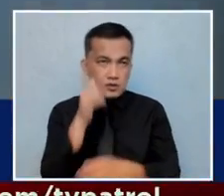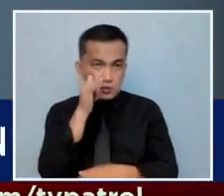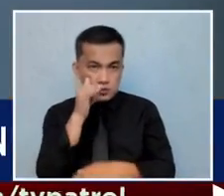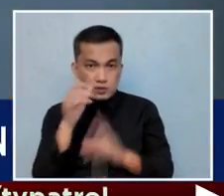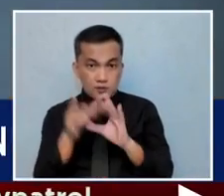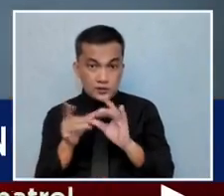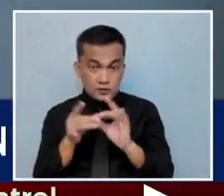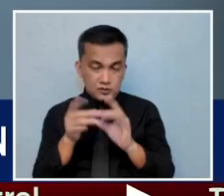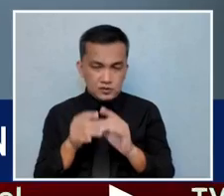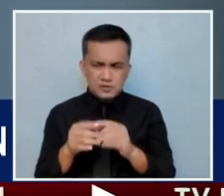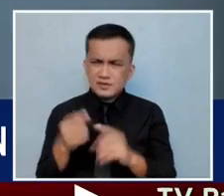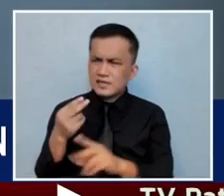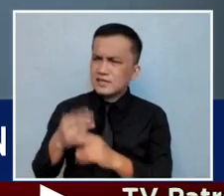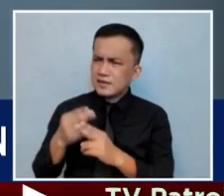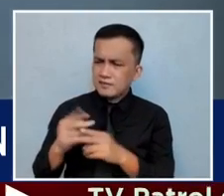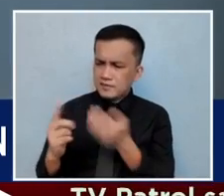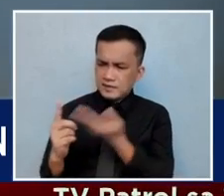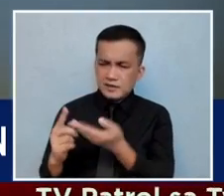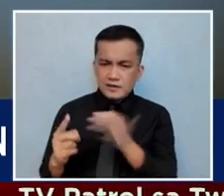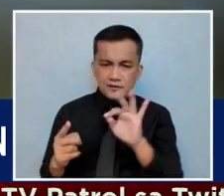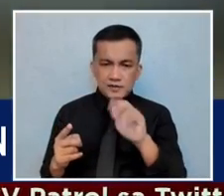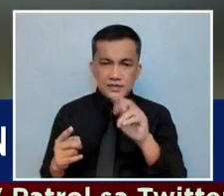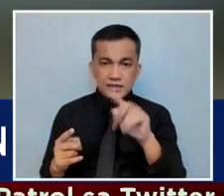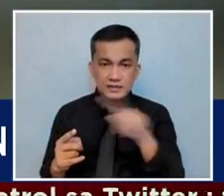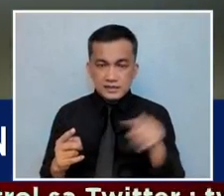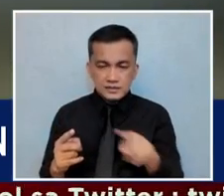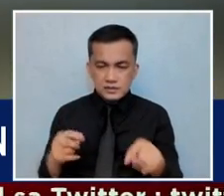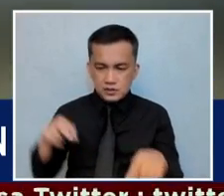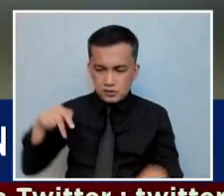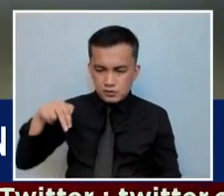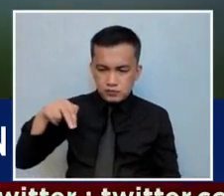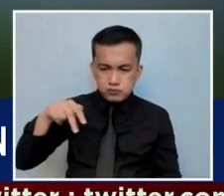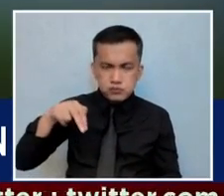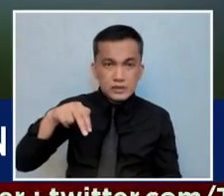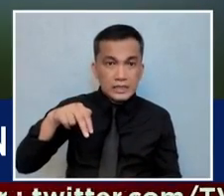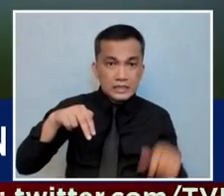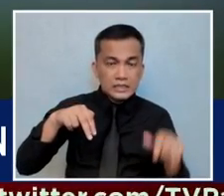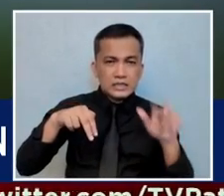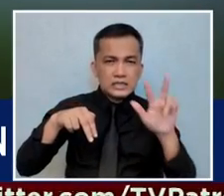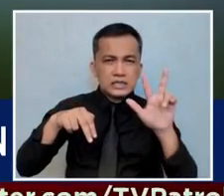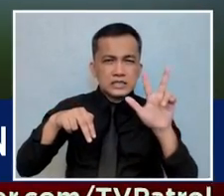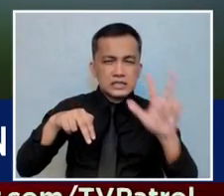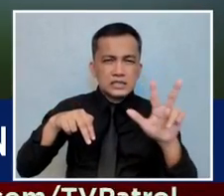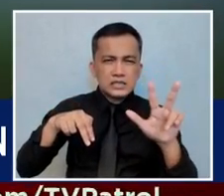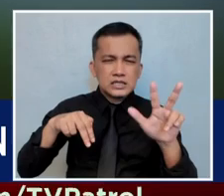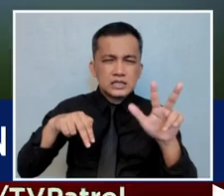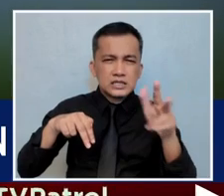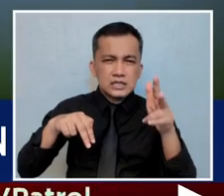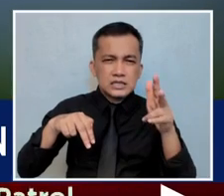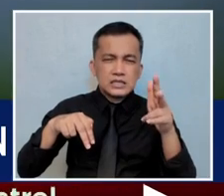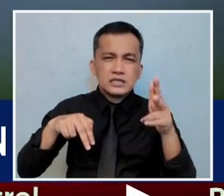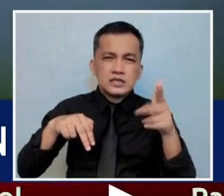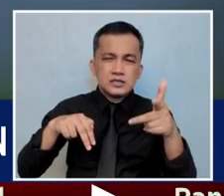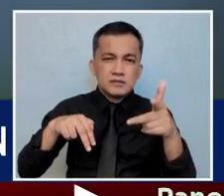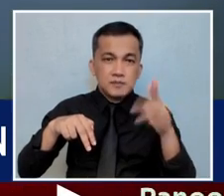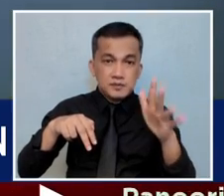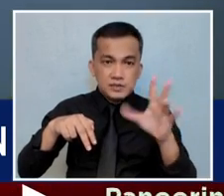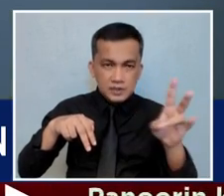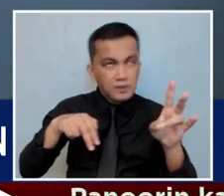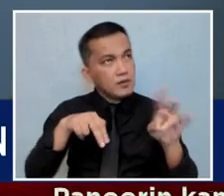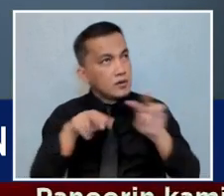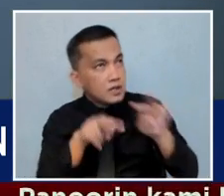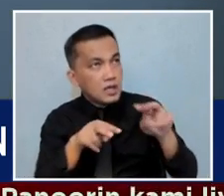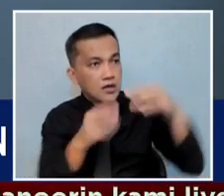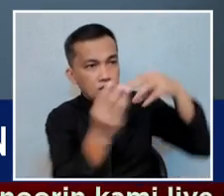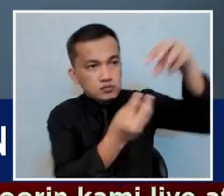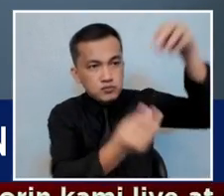na si Fernandez, naglalakad siya sa kalsada bandang alas 3:57 ng hapon nang makita ang buhawi na